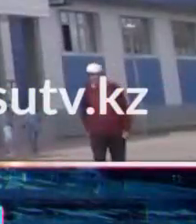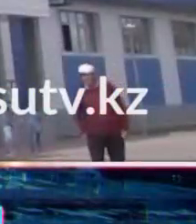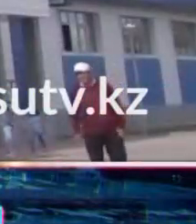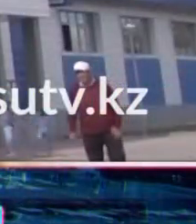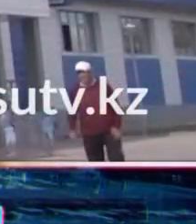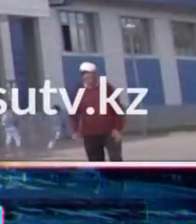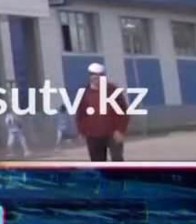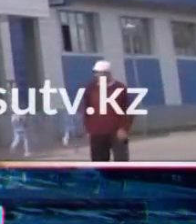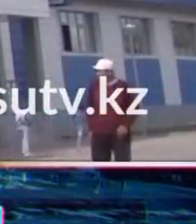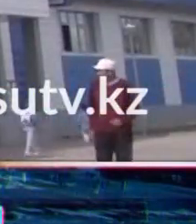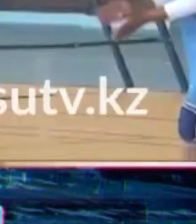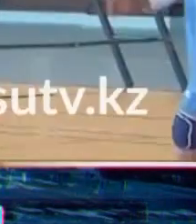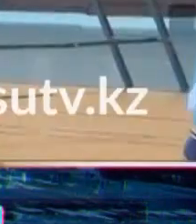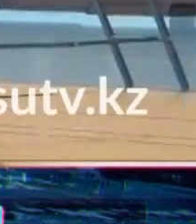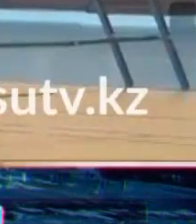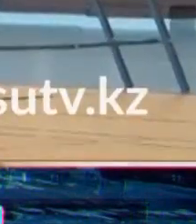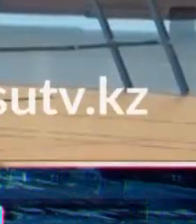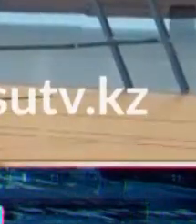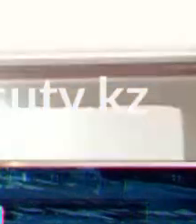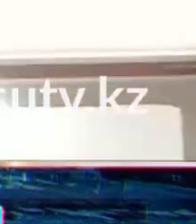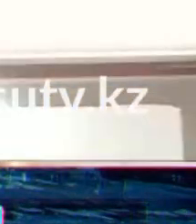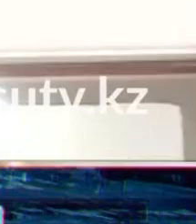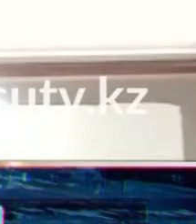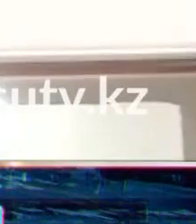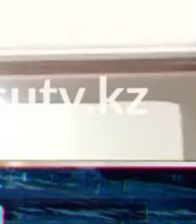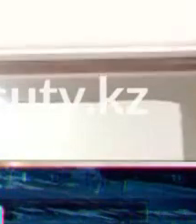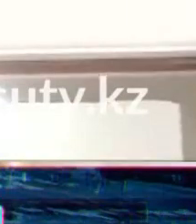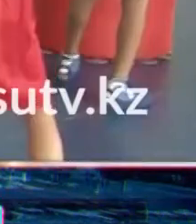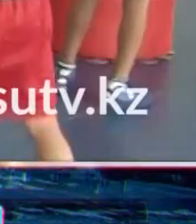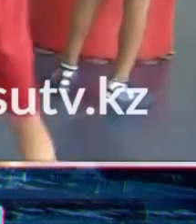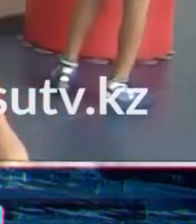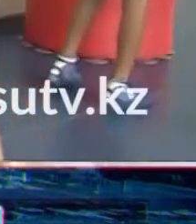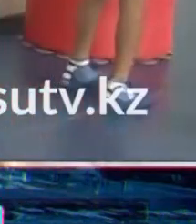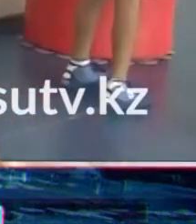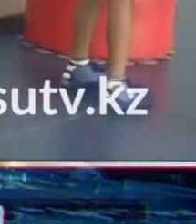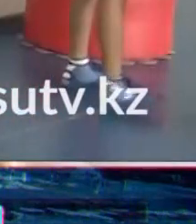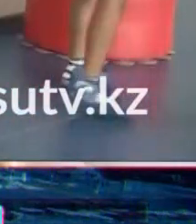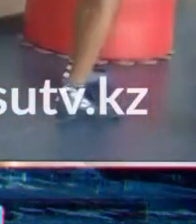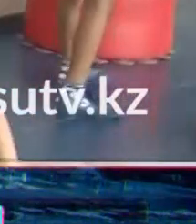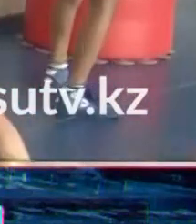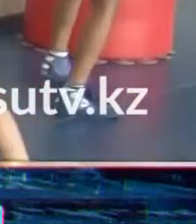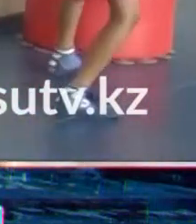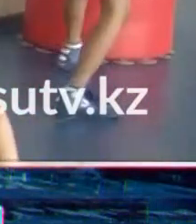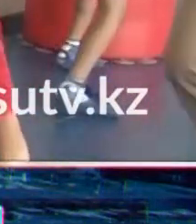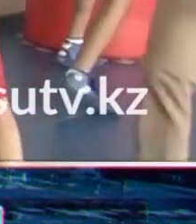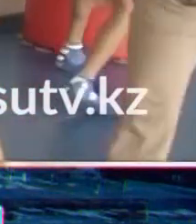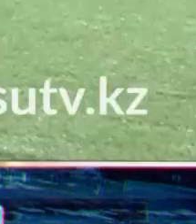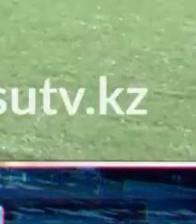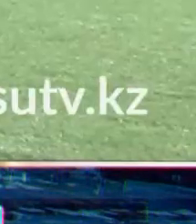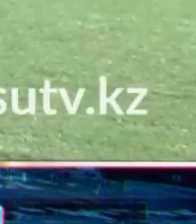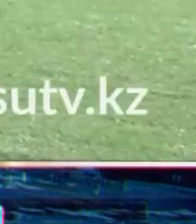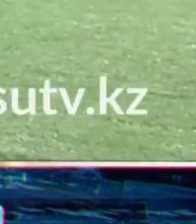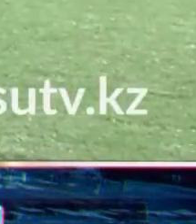О, спорт, ты мир. В Алматинской области открылся 12-й по счету физкультурно-оздоровительный комплекс, возведенный в